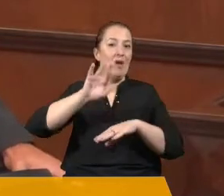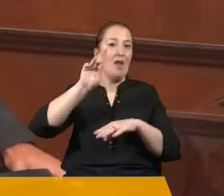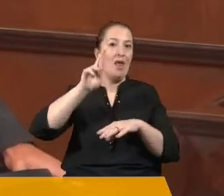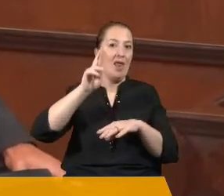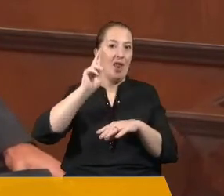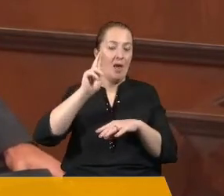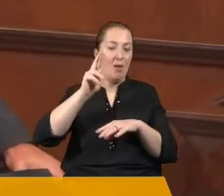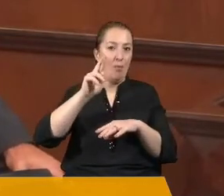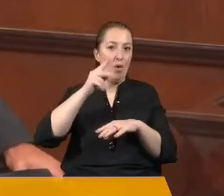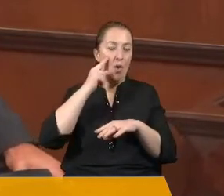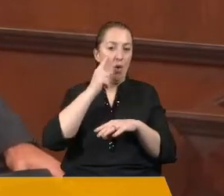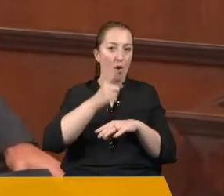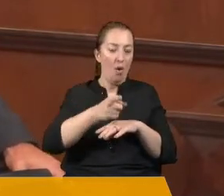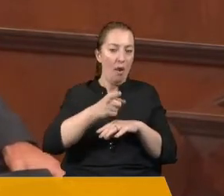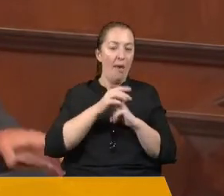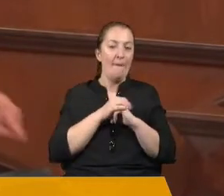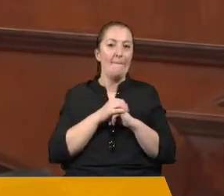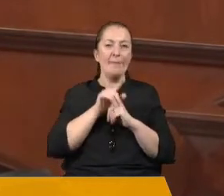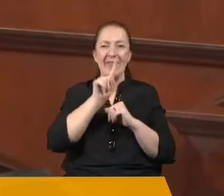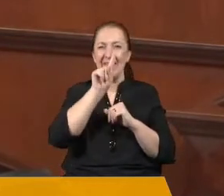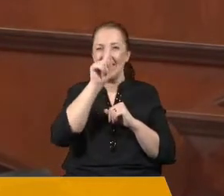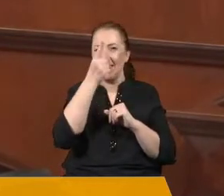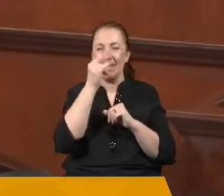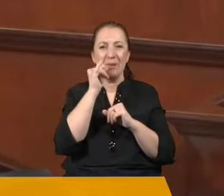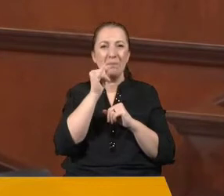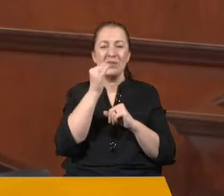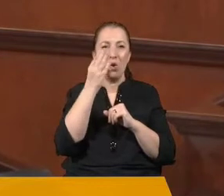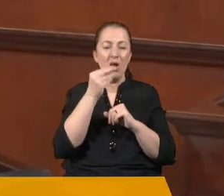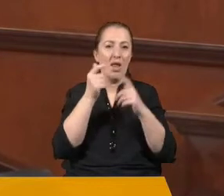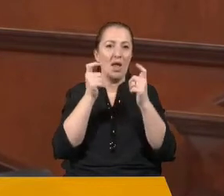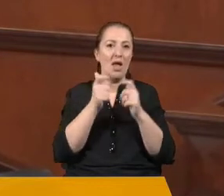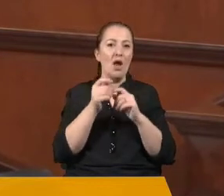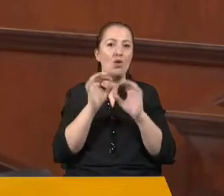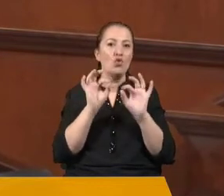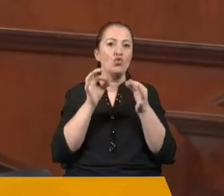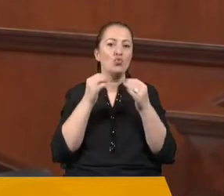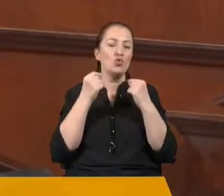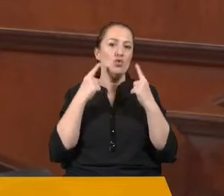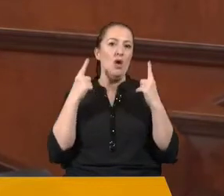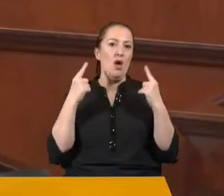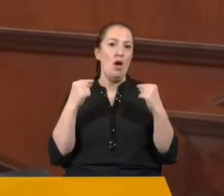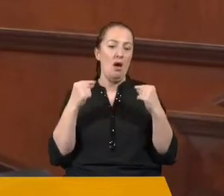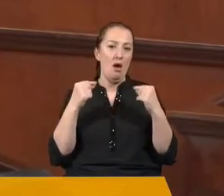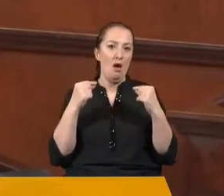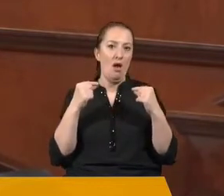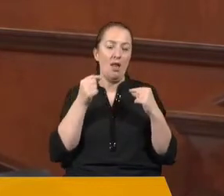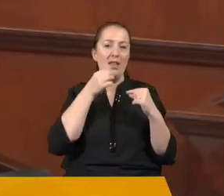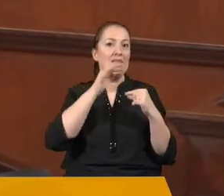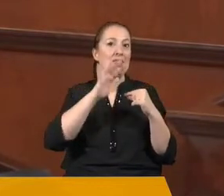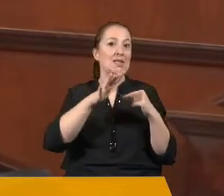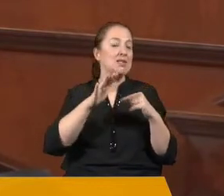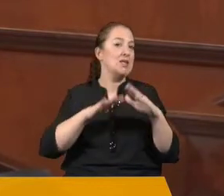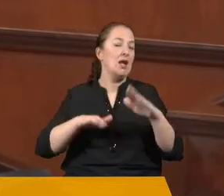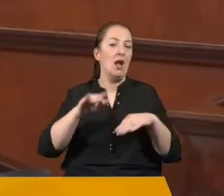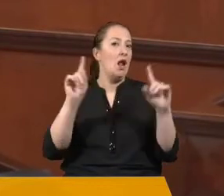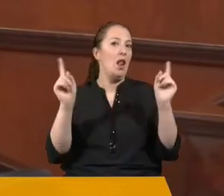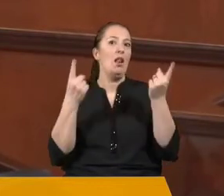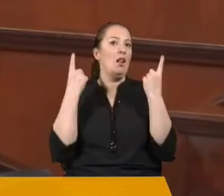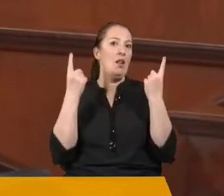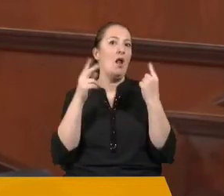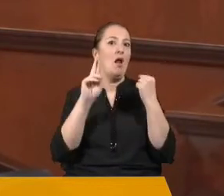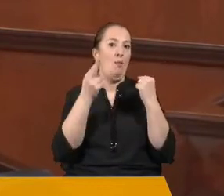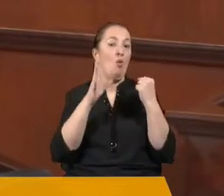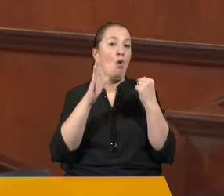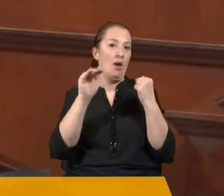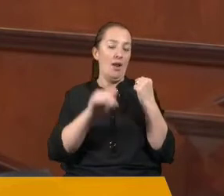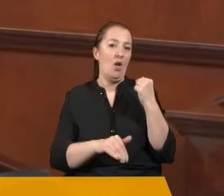Hıfzı Sağ'ın aldığı raporlarda tek kirli çıkan yer Gümüşyaka Akın Bey. Gümüşyaka'da denize girilemez raporları